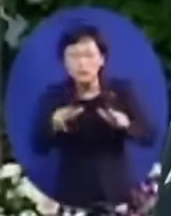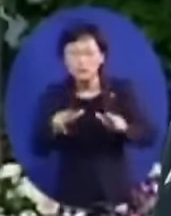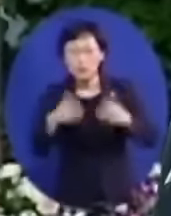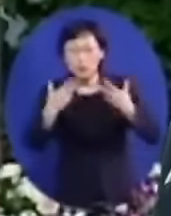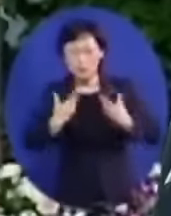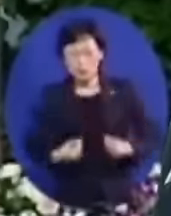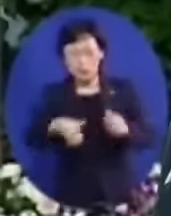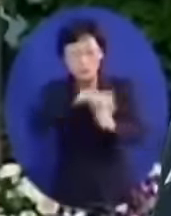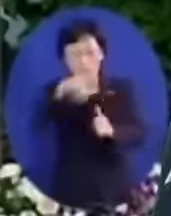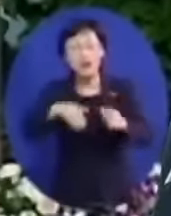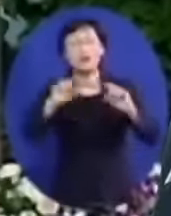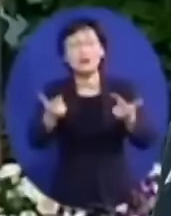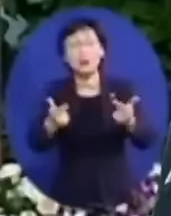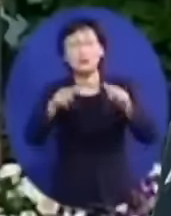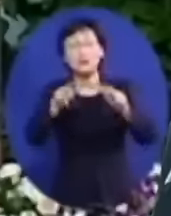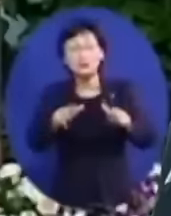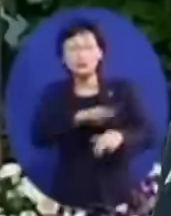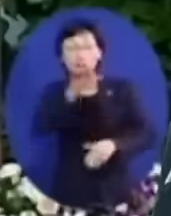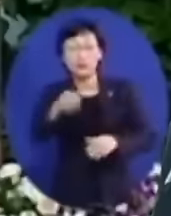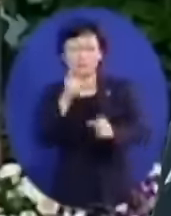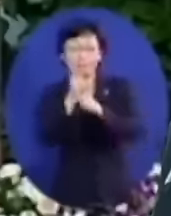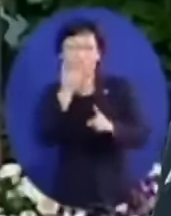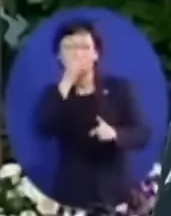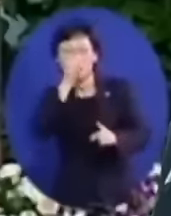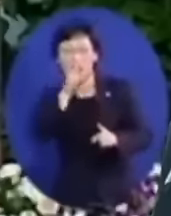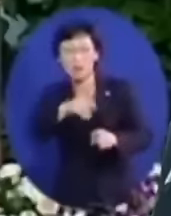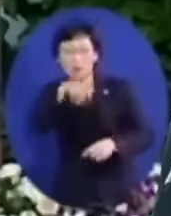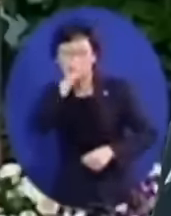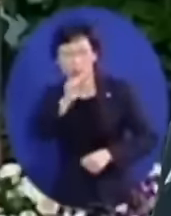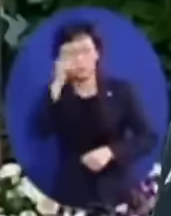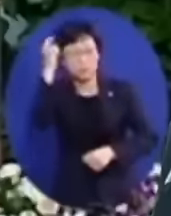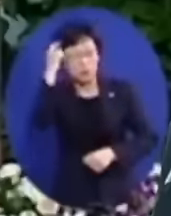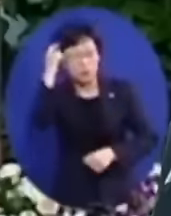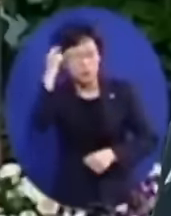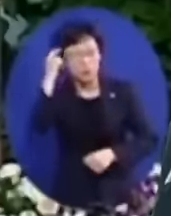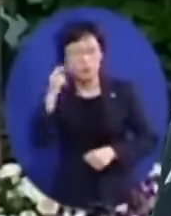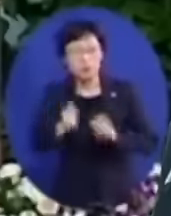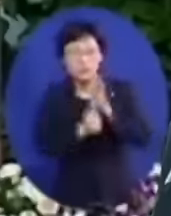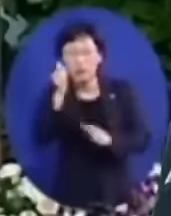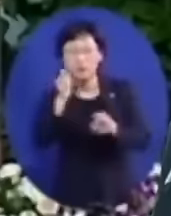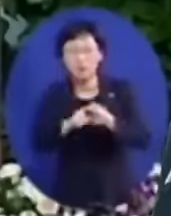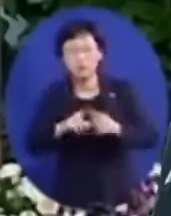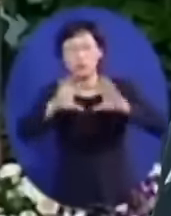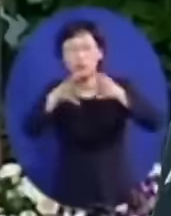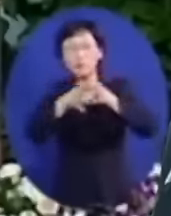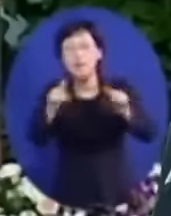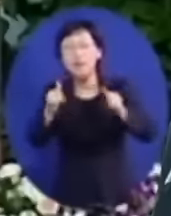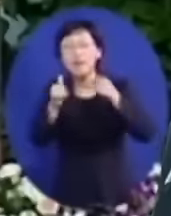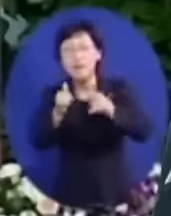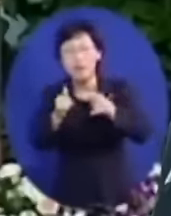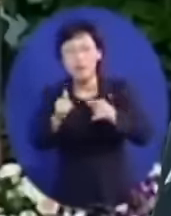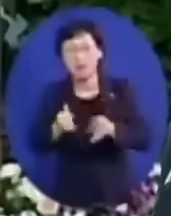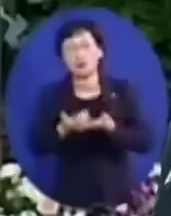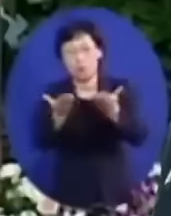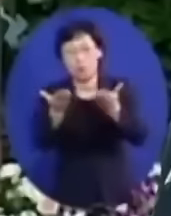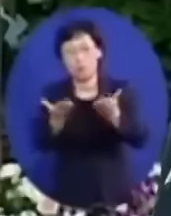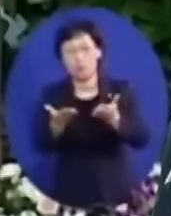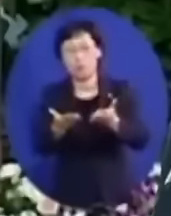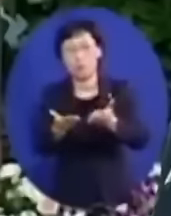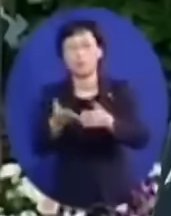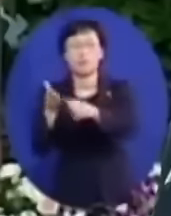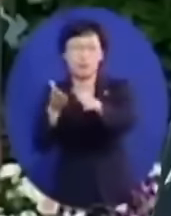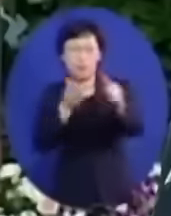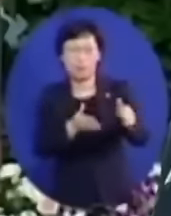절망적인 상황이 아니라 우리가 승리할 수 있다는 낙관적인 희망을 국민들에게 심어주십시다. 그 자리에